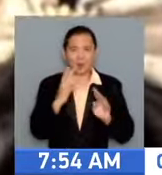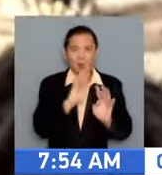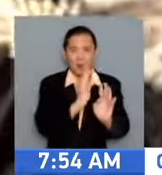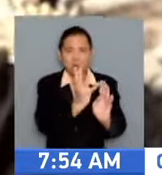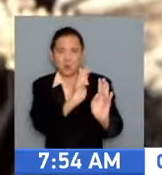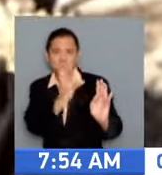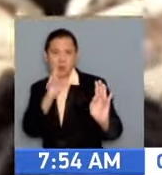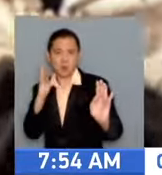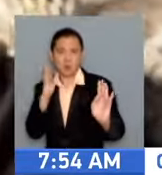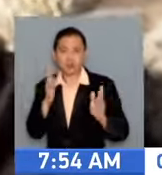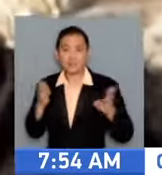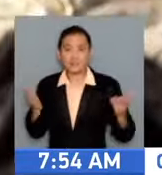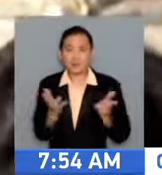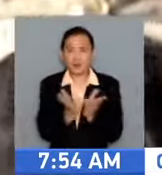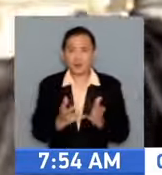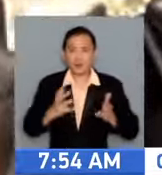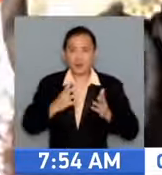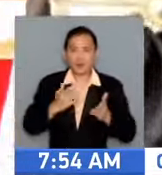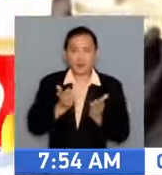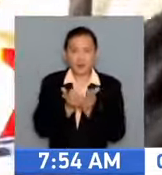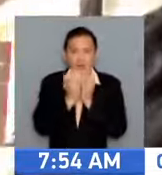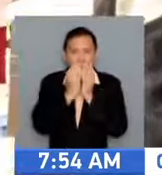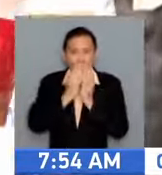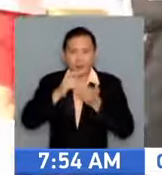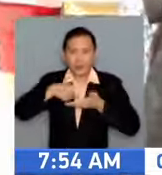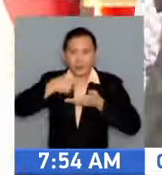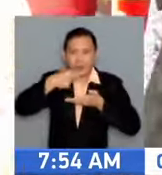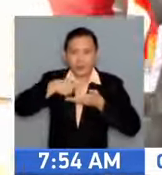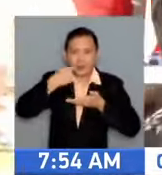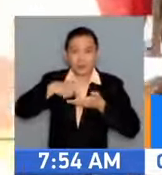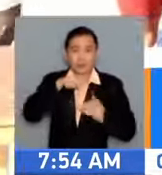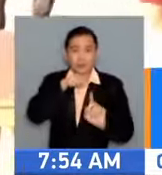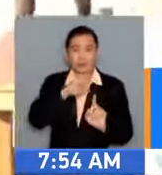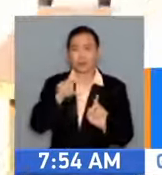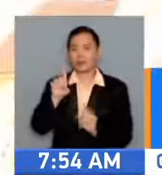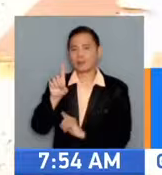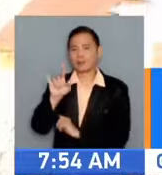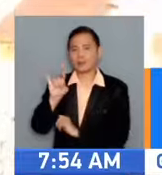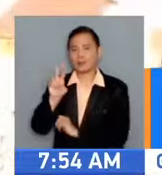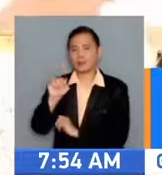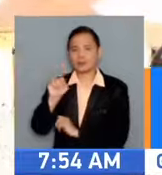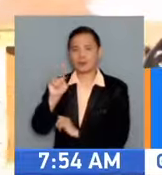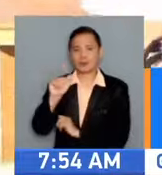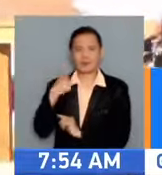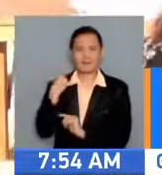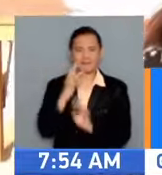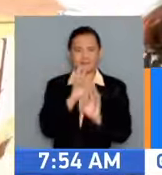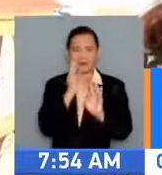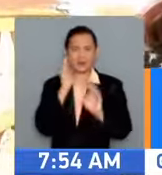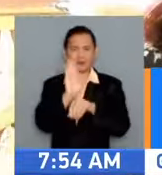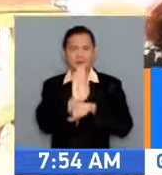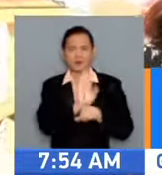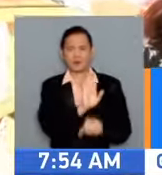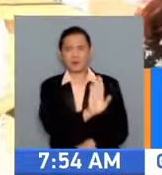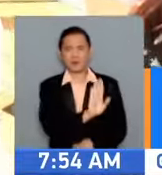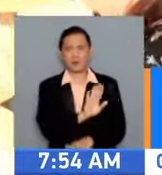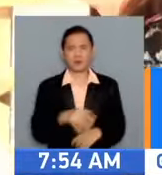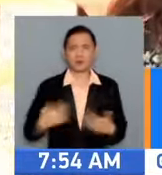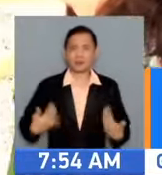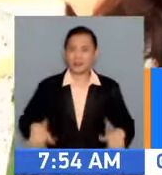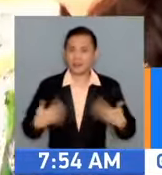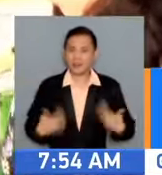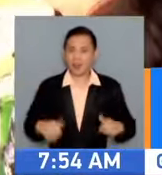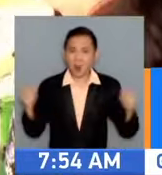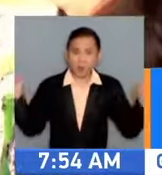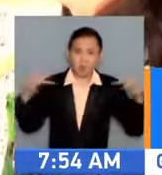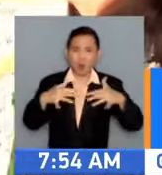Diwata! Seryoso ba yan? Ay, grabe naman talaga. Ang sabi ganda rin ng kwento ni Diwata, alam mo, partner. Hindi naman basta boom agad ang negosyo niya. At